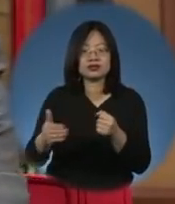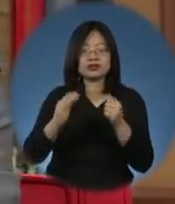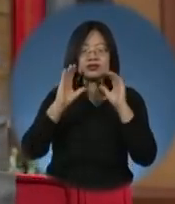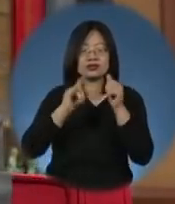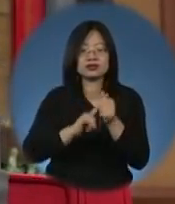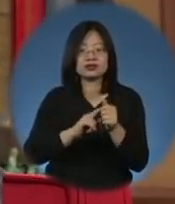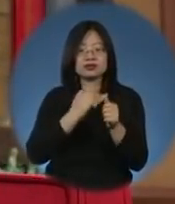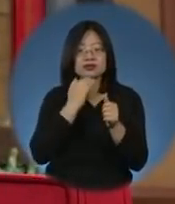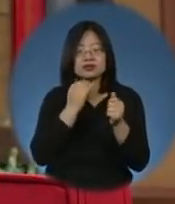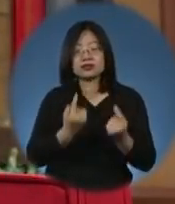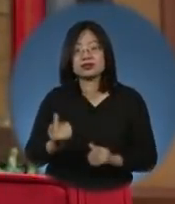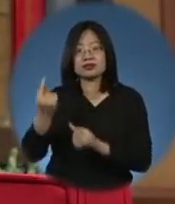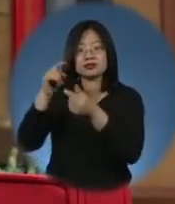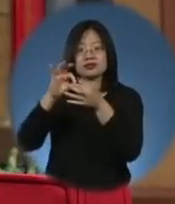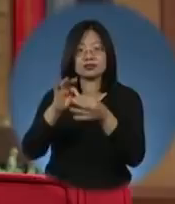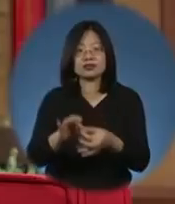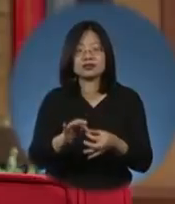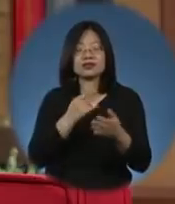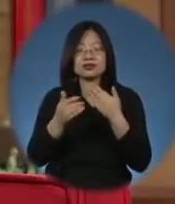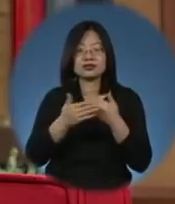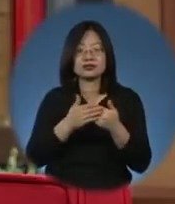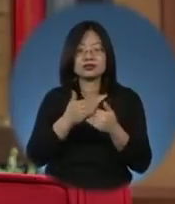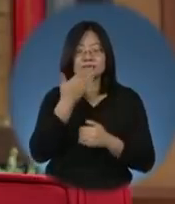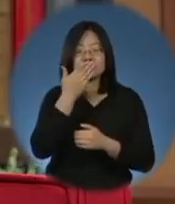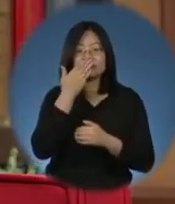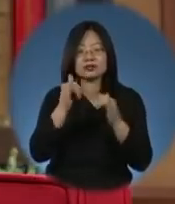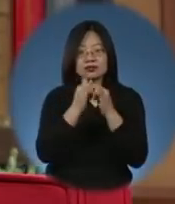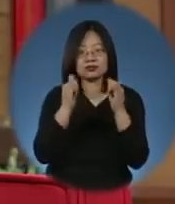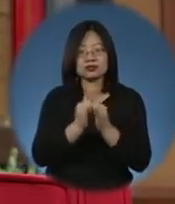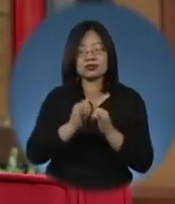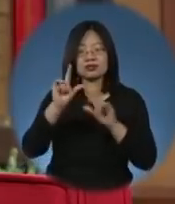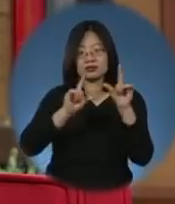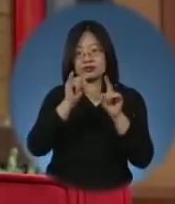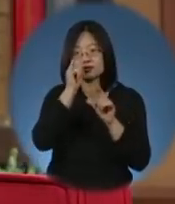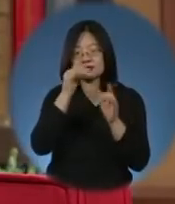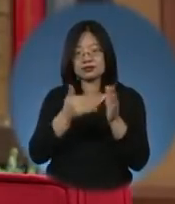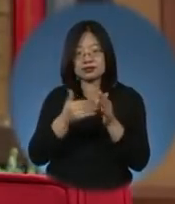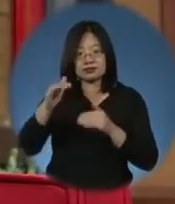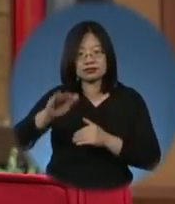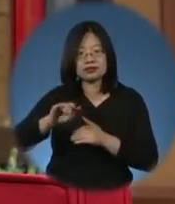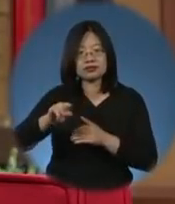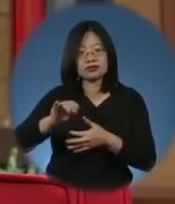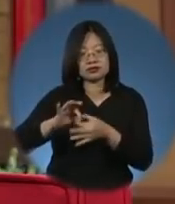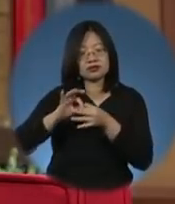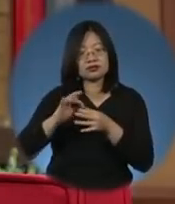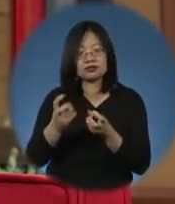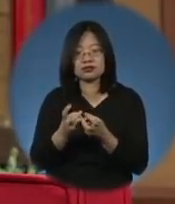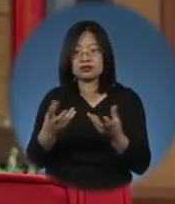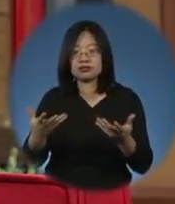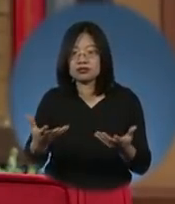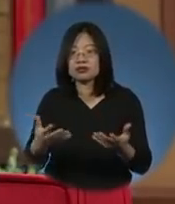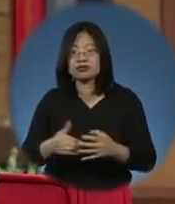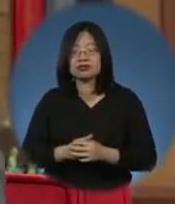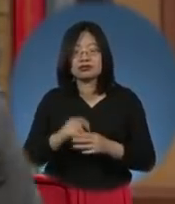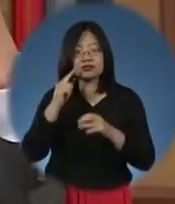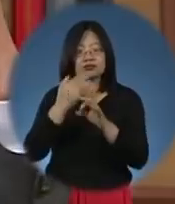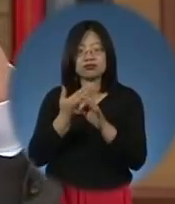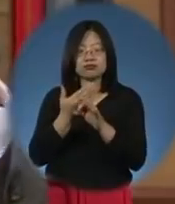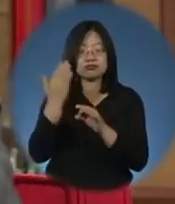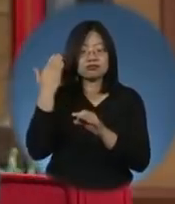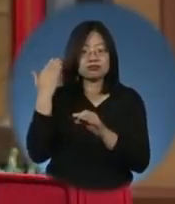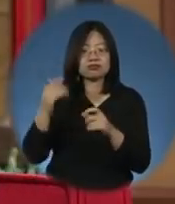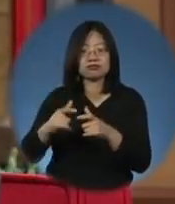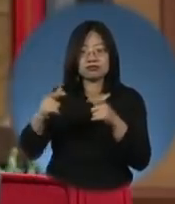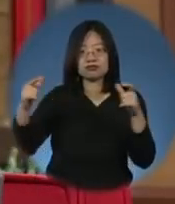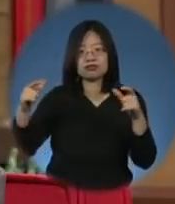아이들이 나이가 들면서 이제 경험하게 되는 그 사회의 모습들이 있는데요. 그 모습들은 영향을 받을 수밖에 없어요. 당연하죠. 왜냐하면 그 전에